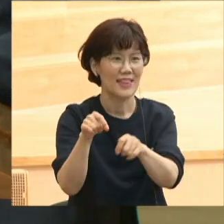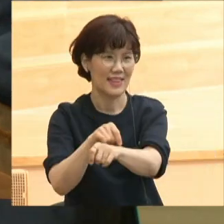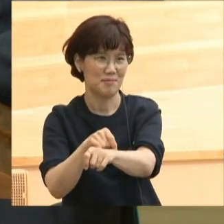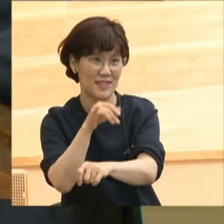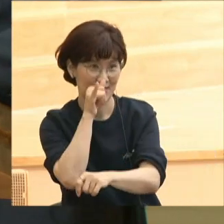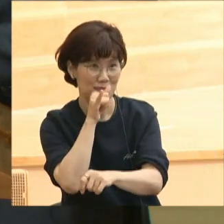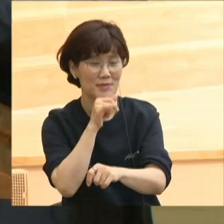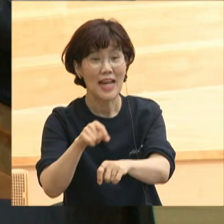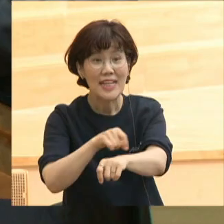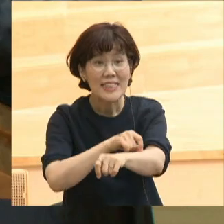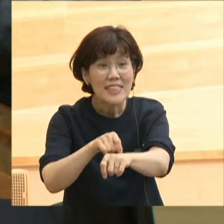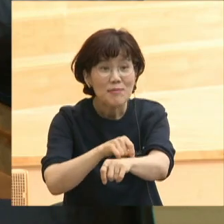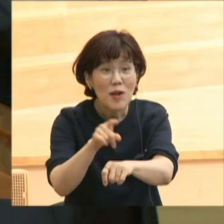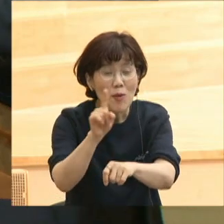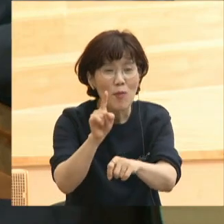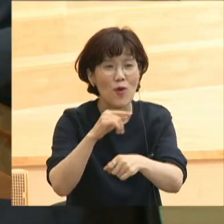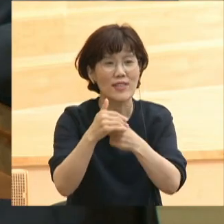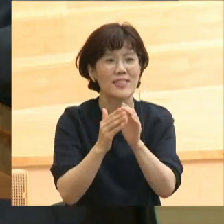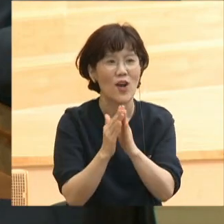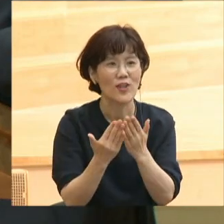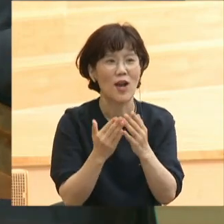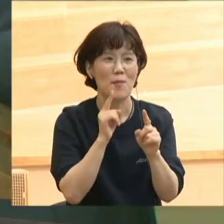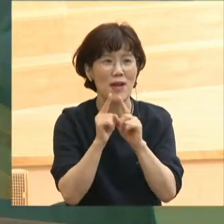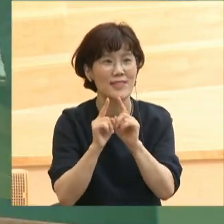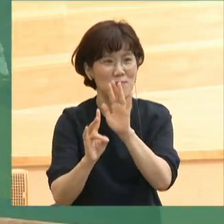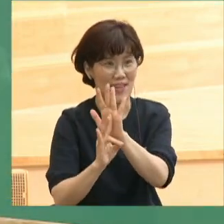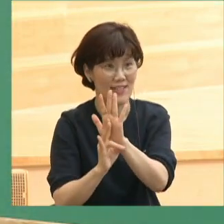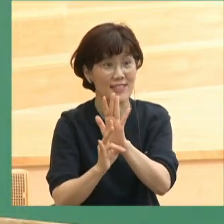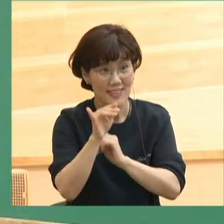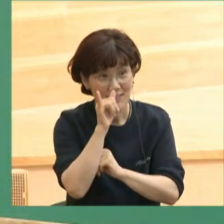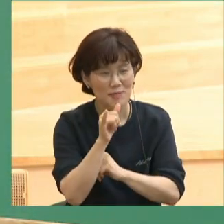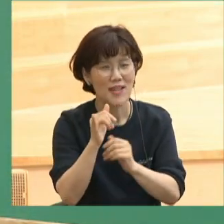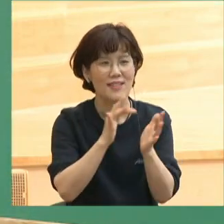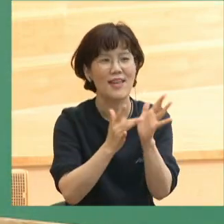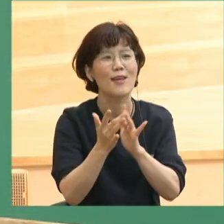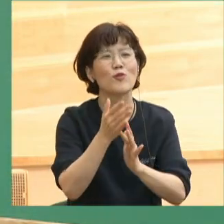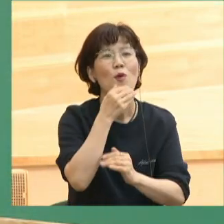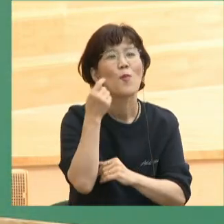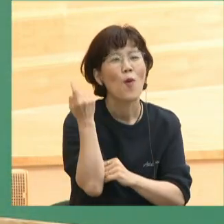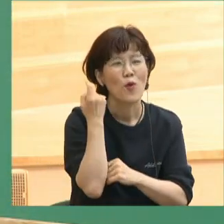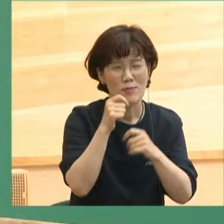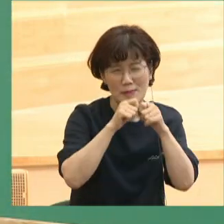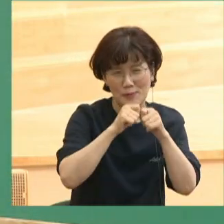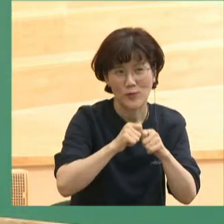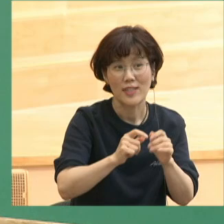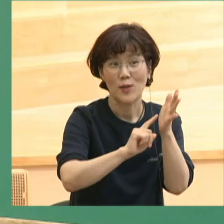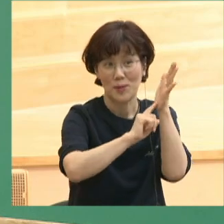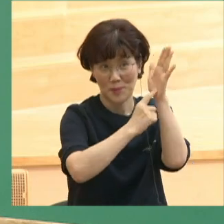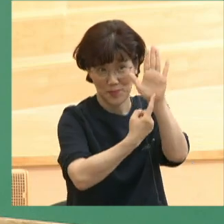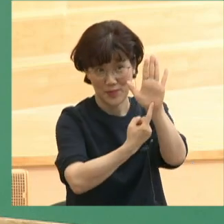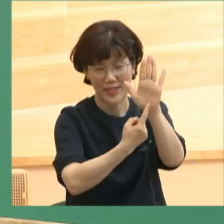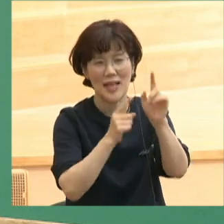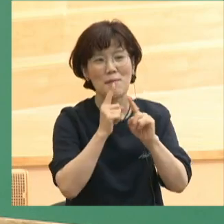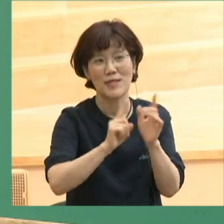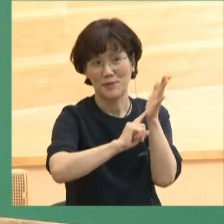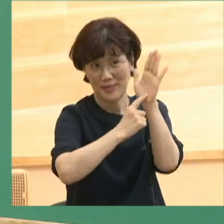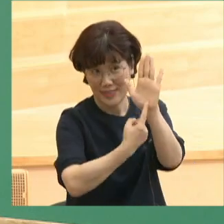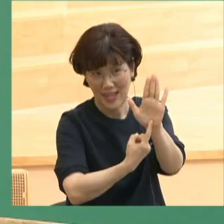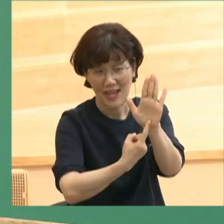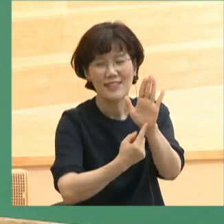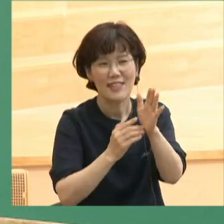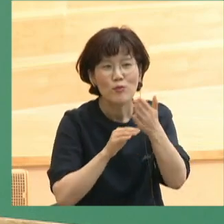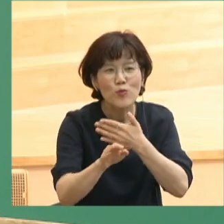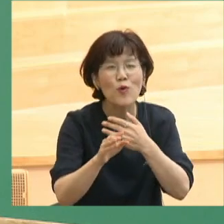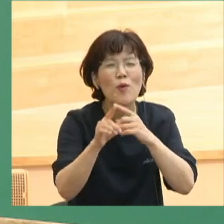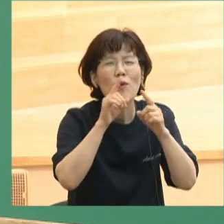특별 계시라는 것은 성경 계시, 말씀 계시로서 예수 그리스도의 복음이 구체적으로 드러나는 말씀으로 드러나는 그래서